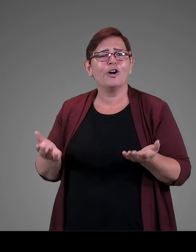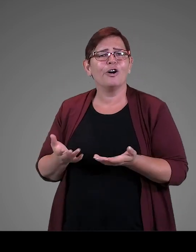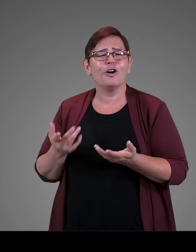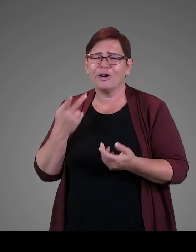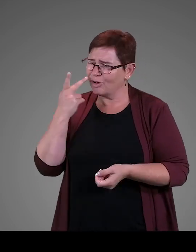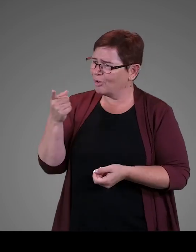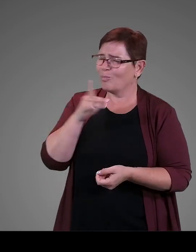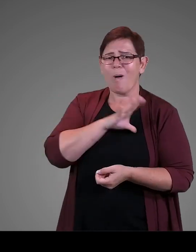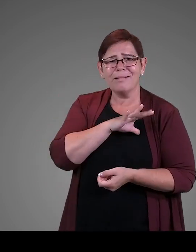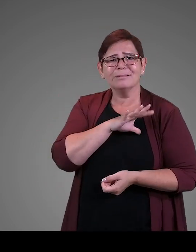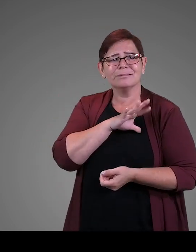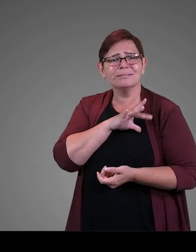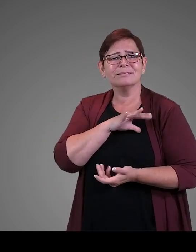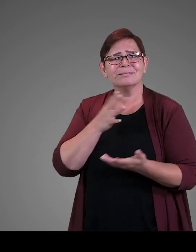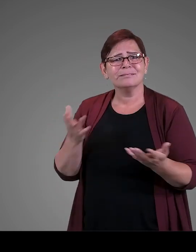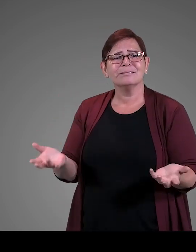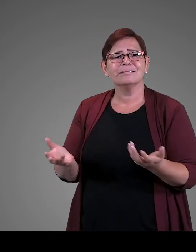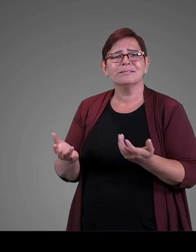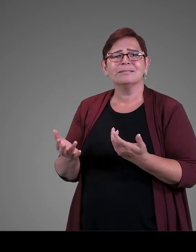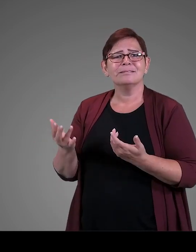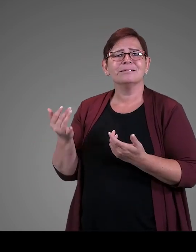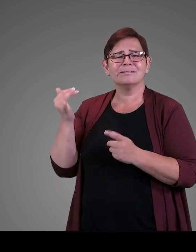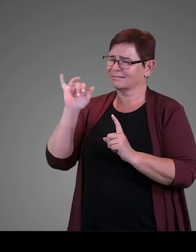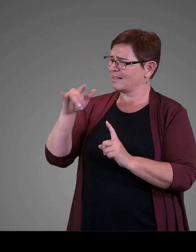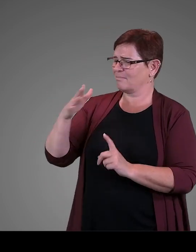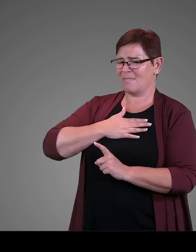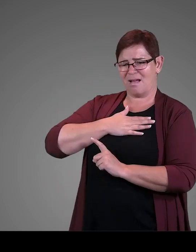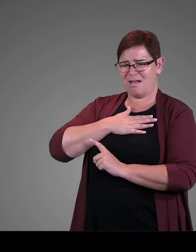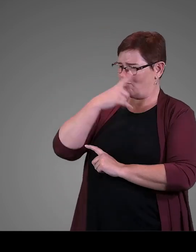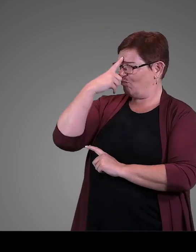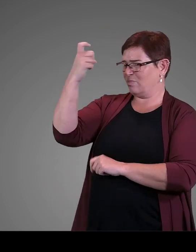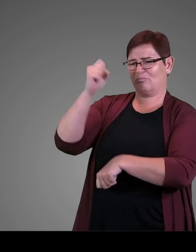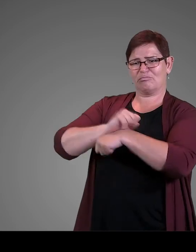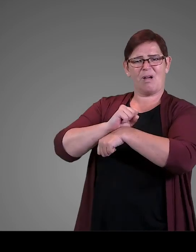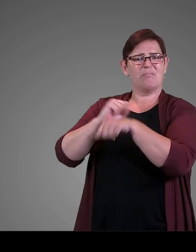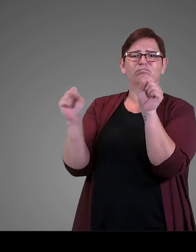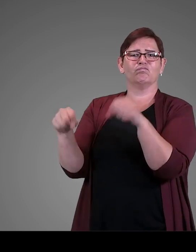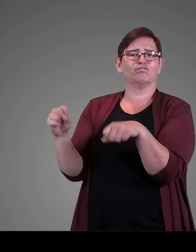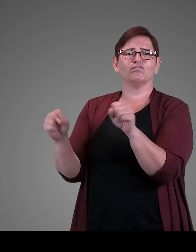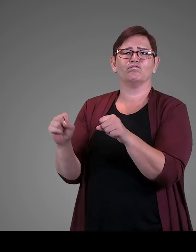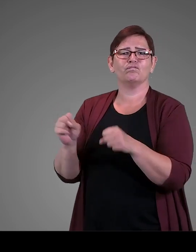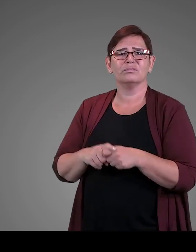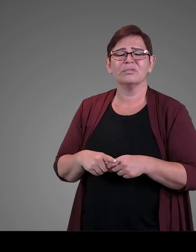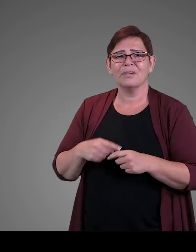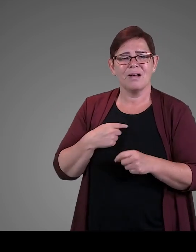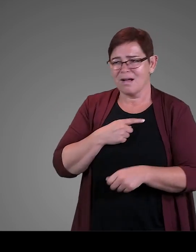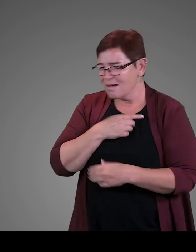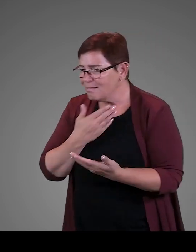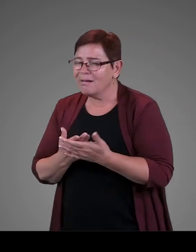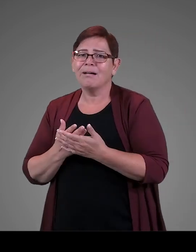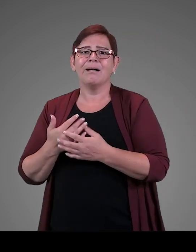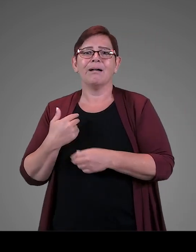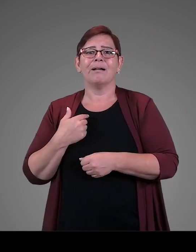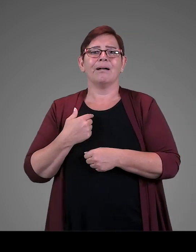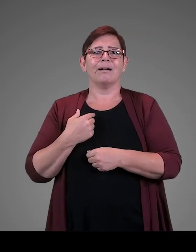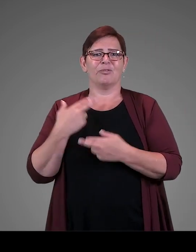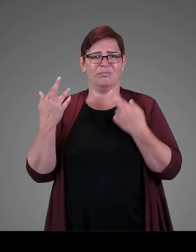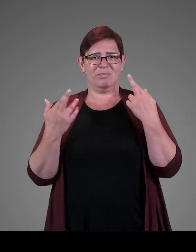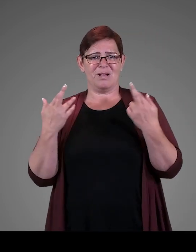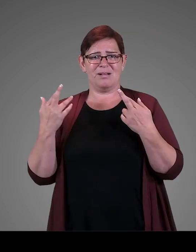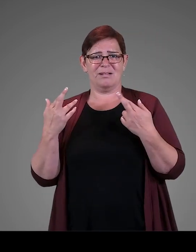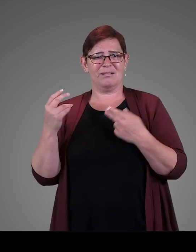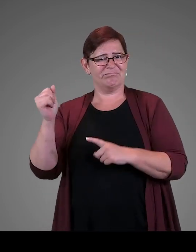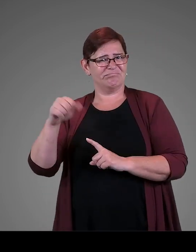ici. Ça a l'air vraiment super. Ce serait ma job de rêve. Et quand je suis arrivée ici, ben, je me suis rendu compte